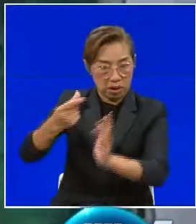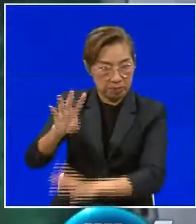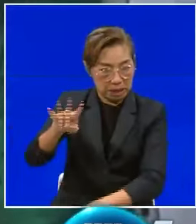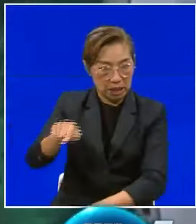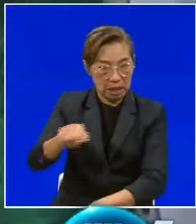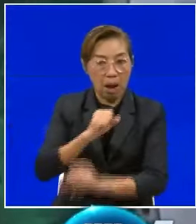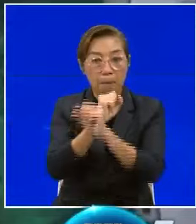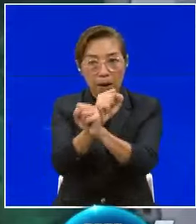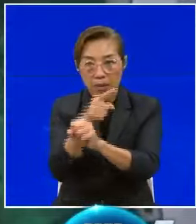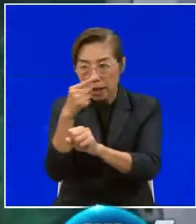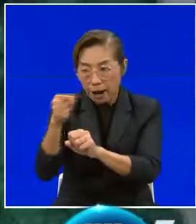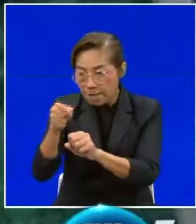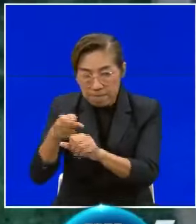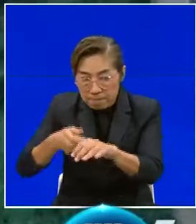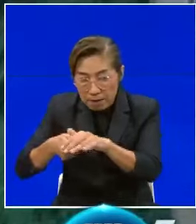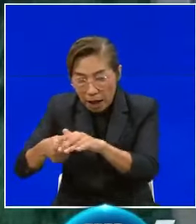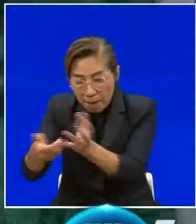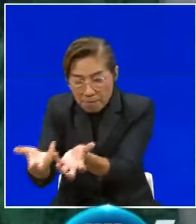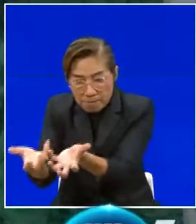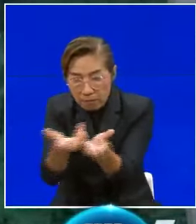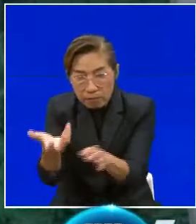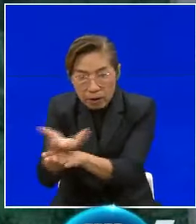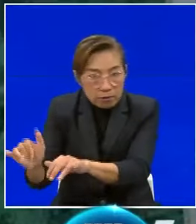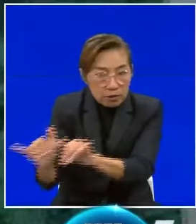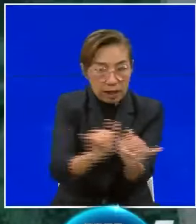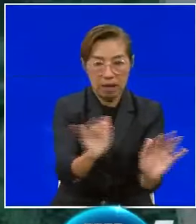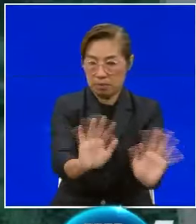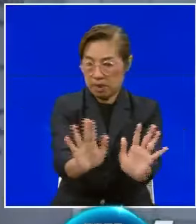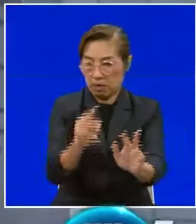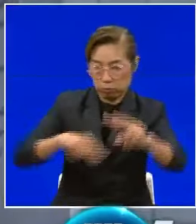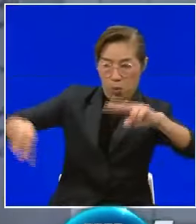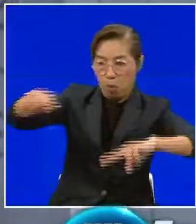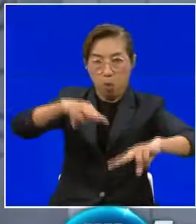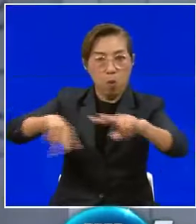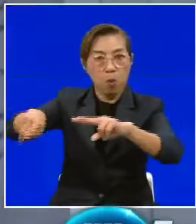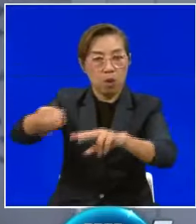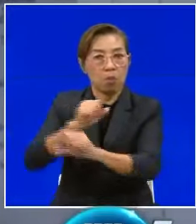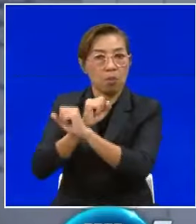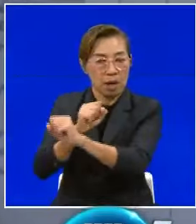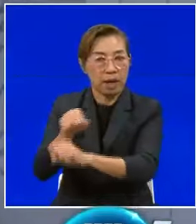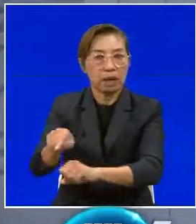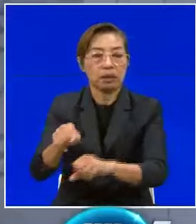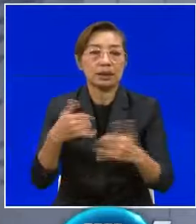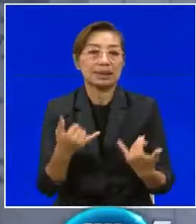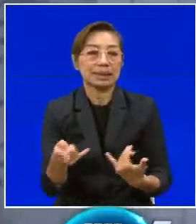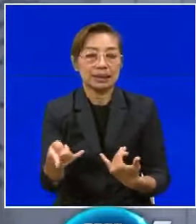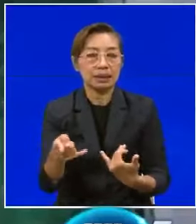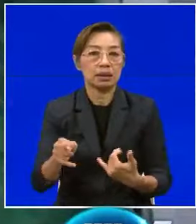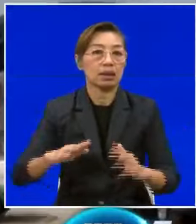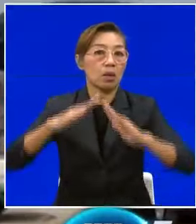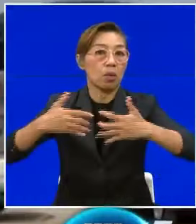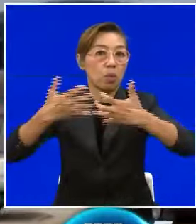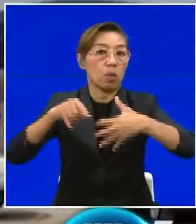พื่อป้องกันไม่ให้มีการลักลอบเคลื่อนย้ายกากวัตถุอันตรายออกนอกพื้นที่ไปไหนอีกเด็ดขาดสำหรับการดำเนินคดีอาญา